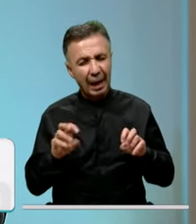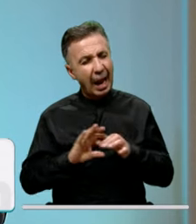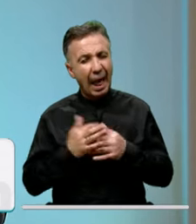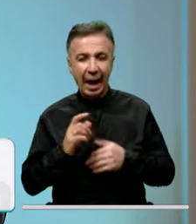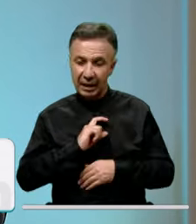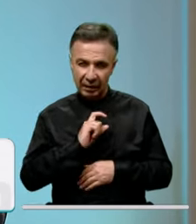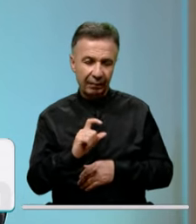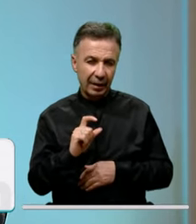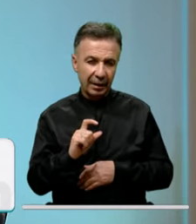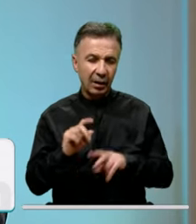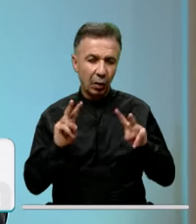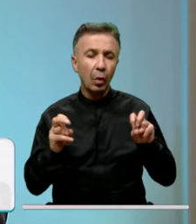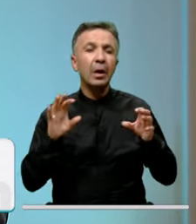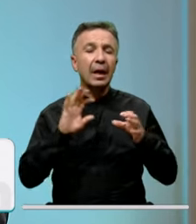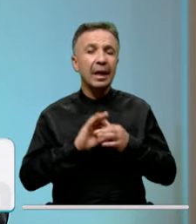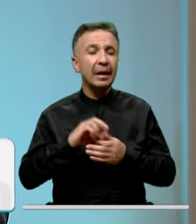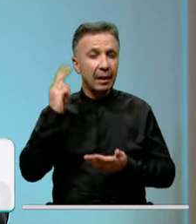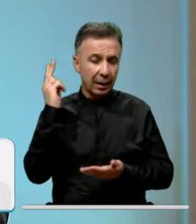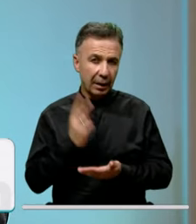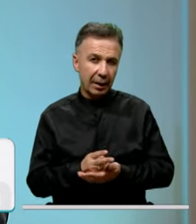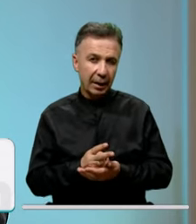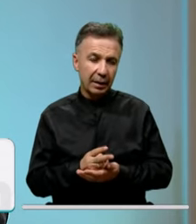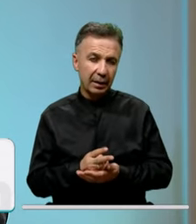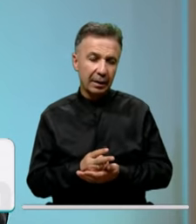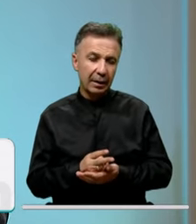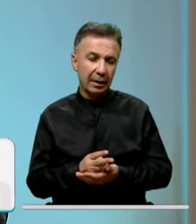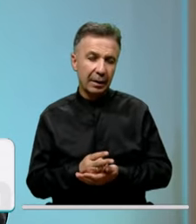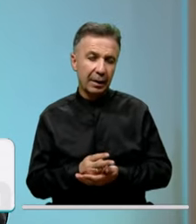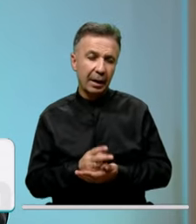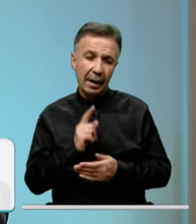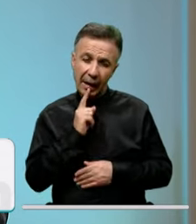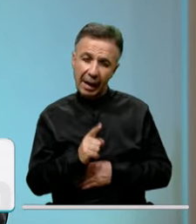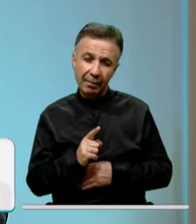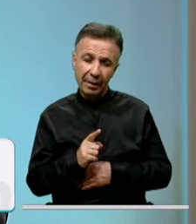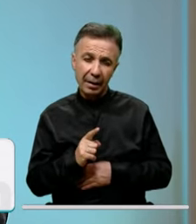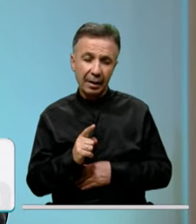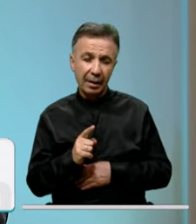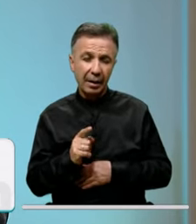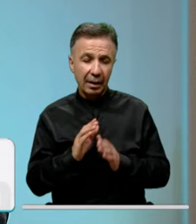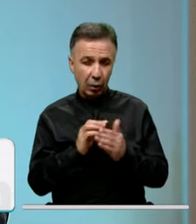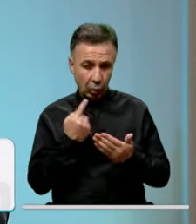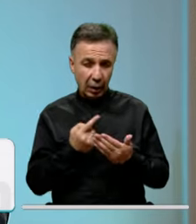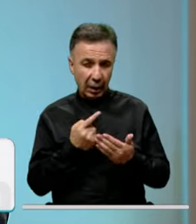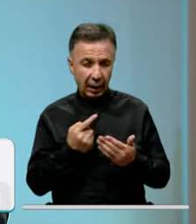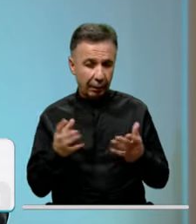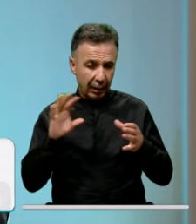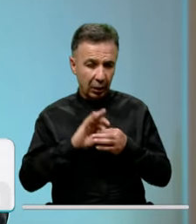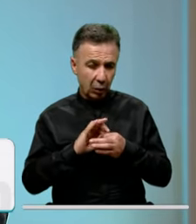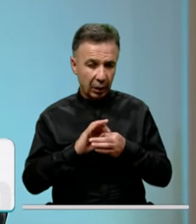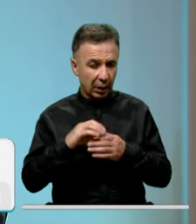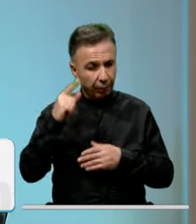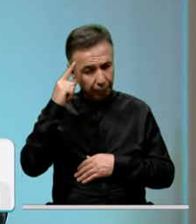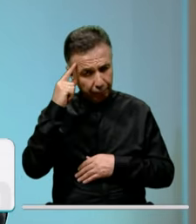dediğini, konuyla ilgili hükmün kaynağa dayalı olarak bilgisini